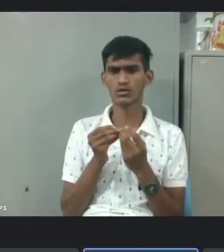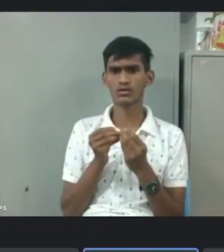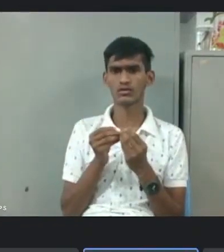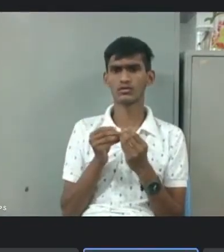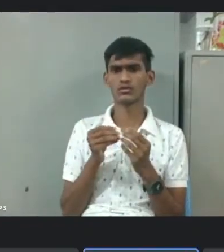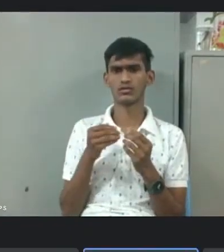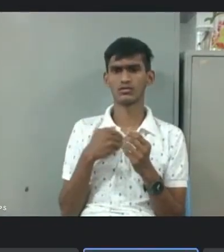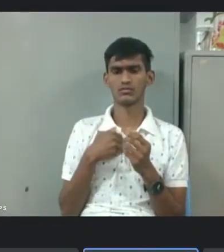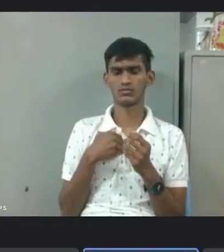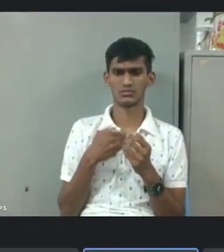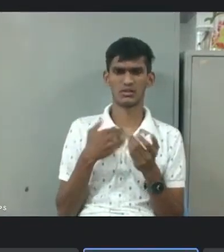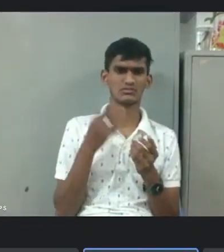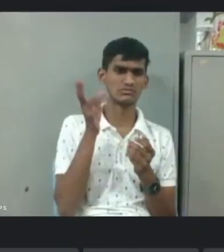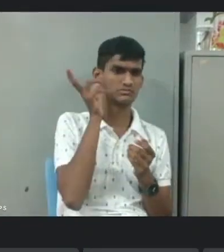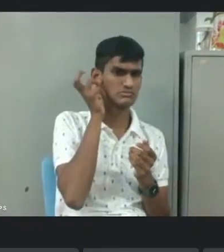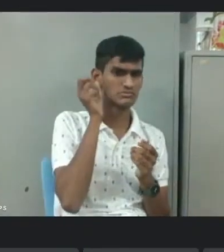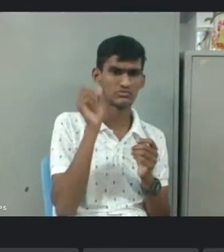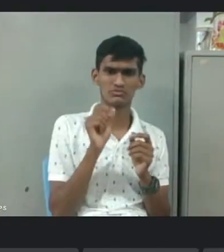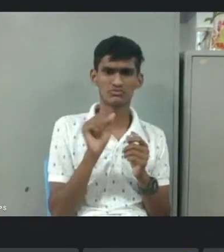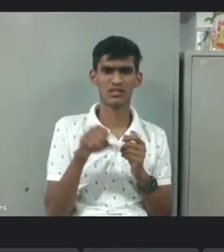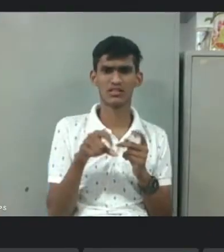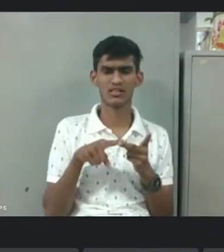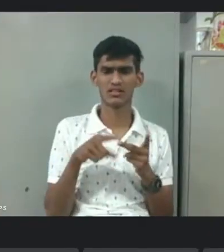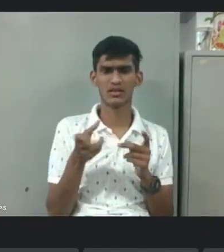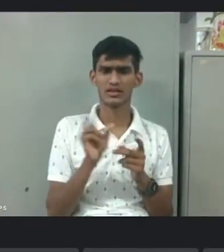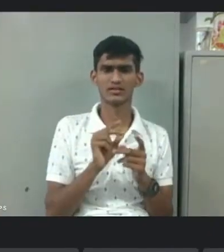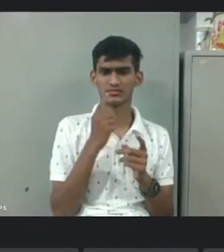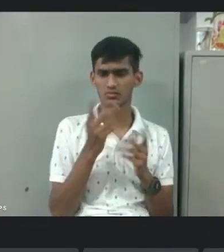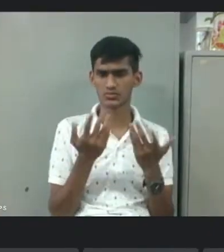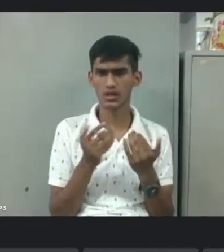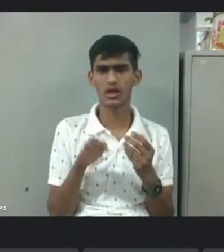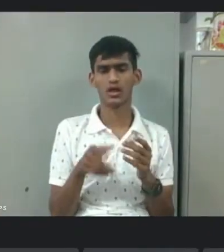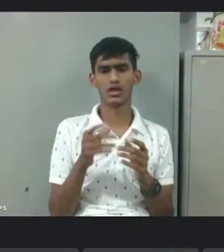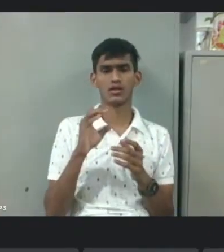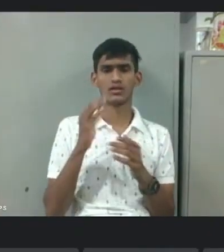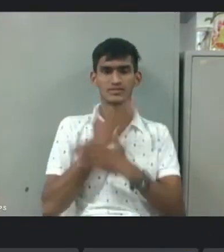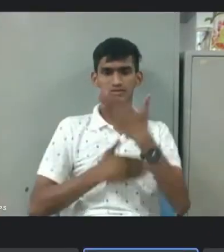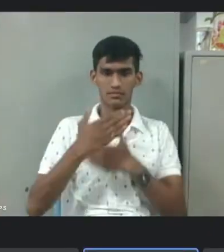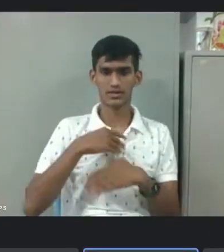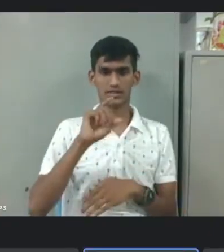എനിക്ക് ക്ലിയർ ആവുന്നില്ല മാം. ഭിന്നശേഷി കമ്മീഷണർക്ക് ഒരു പരാതി നൽകാവുന്നതാണ്.